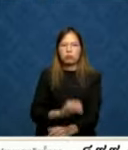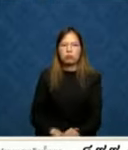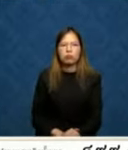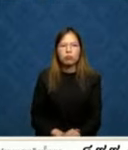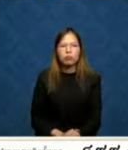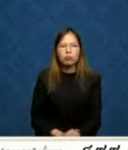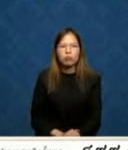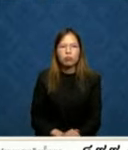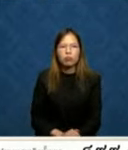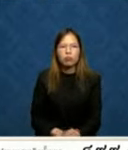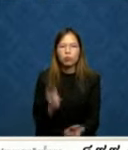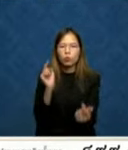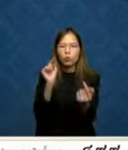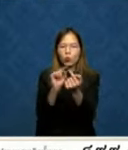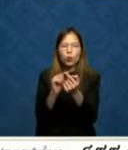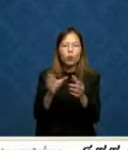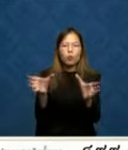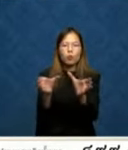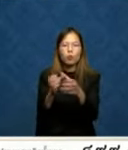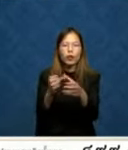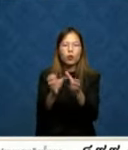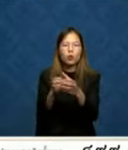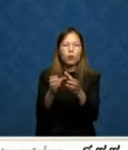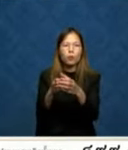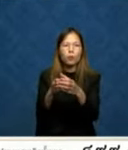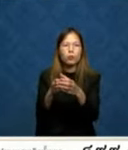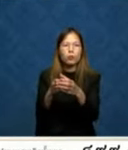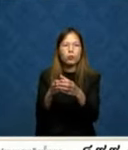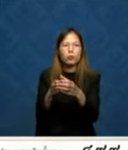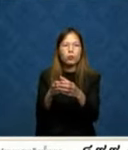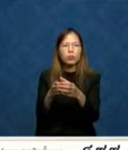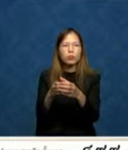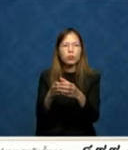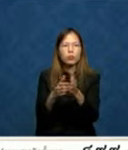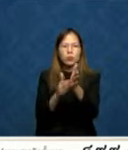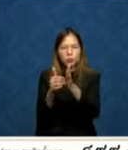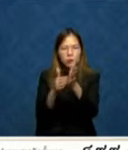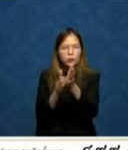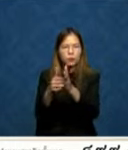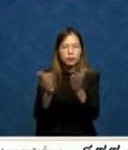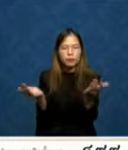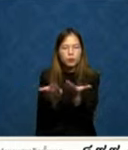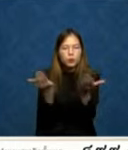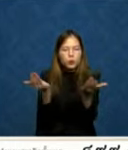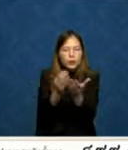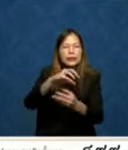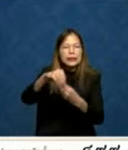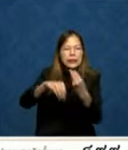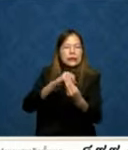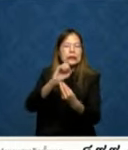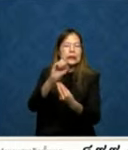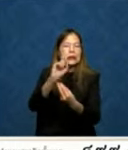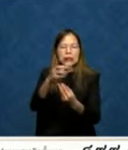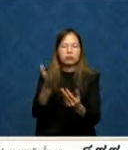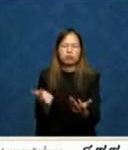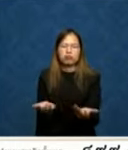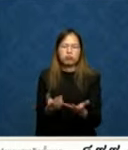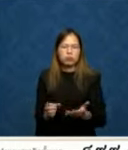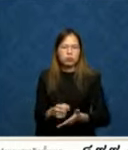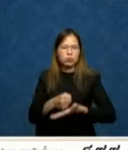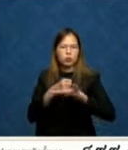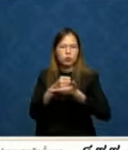ในประเด็นเรื่องของกลุ่มเปราะบางก็ยืนยันตรงกันนะครับว่านโยบายนี้เป็นการกระตุ้นเศรษฐกิจไม่ใช่เรื่องของการเยียวยานะครับเพราะฉะนั้น